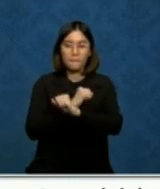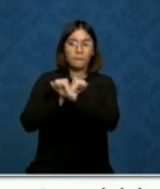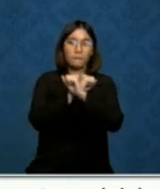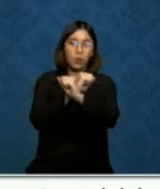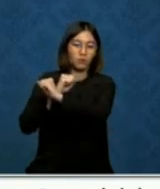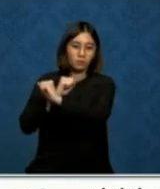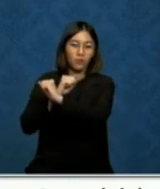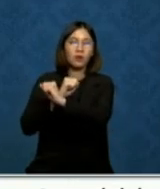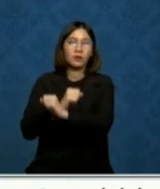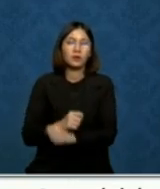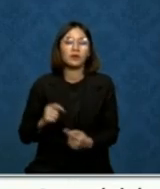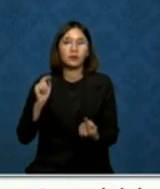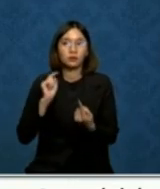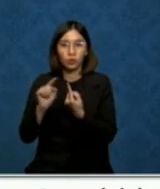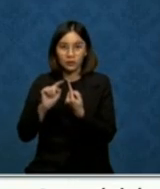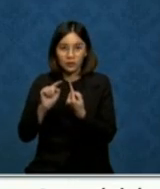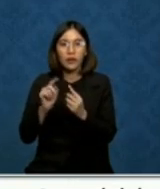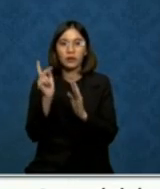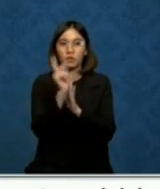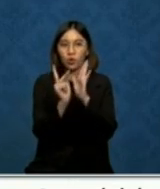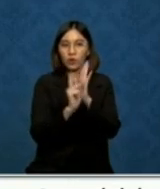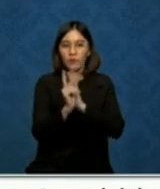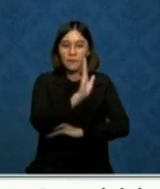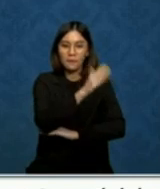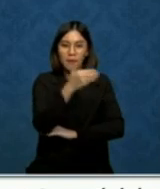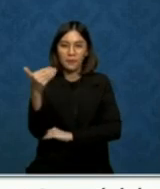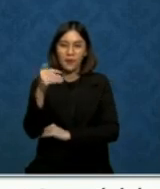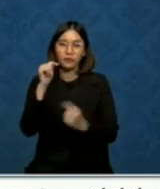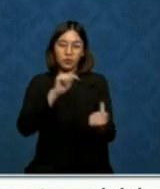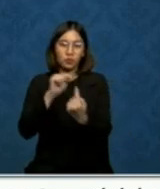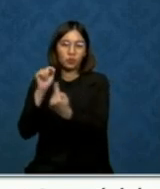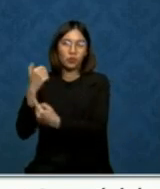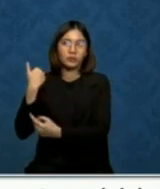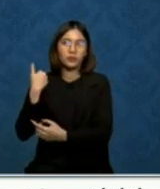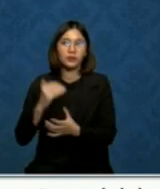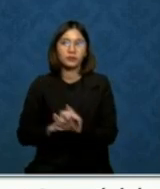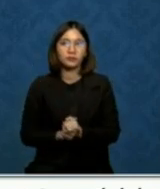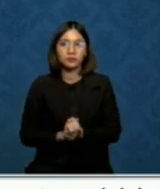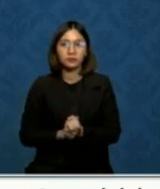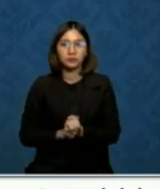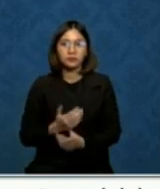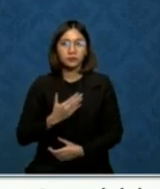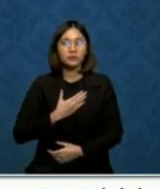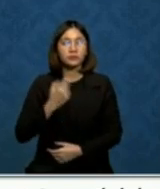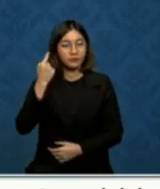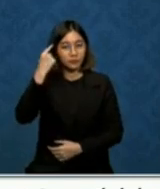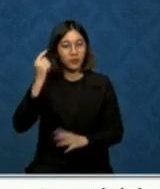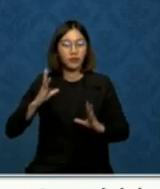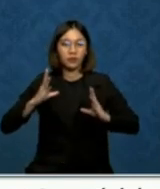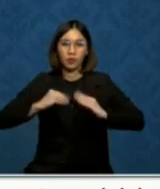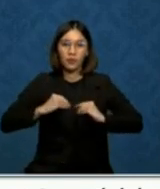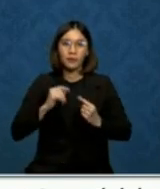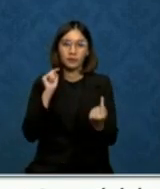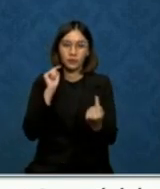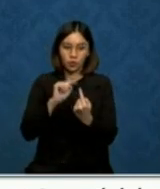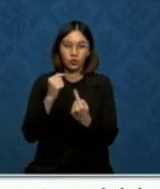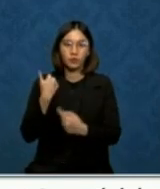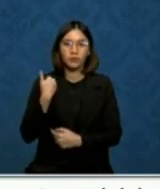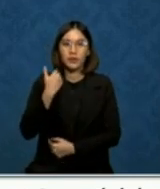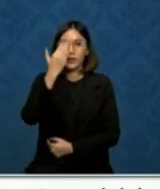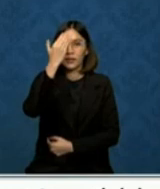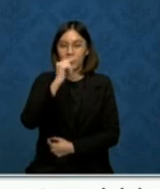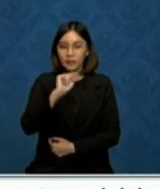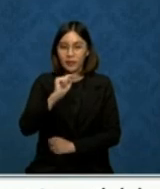ไปและยังสอดคล้องกับกฎหมายนานาประเทศอีกด้วยค่ะท่านประธานดิฉันเห็นด้วยและคิดว่าเหมาะสมค่ะท่านเพ